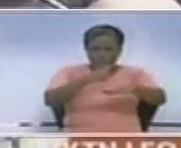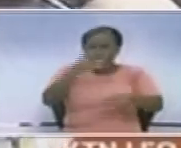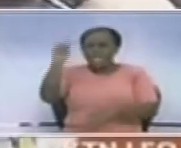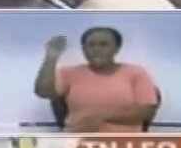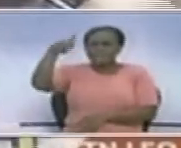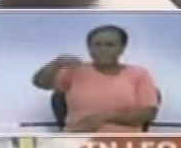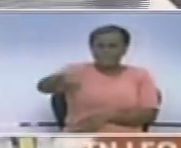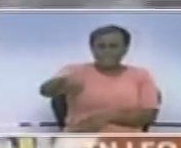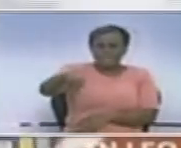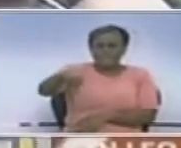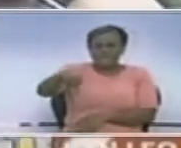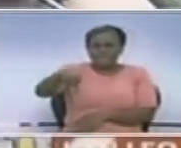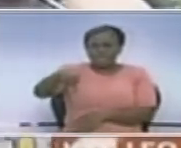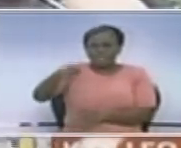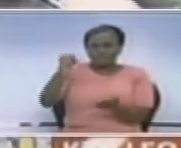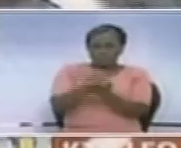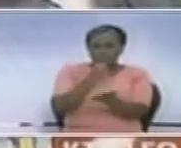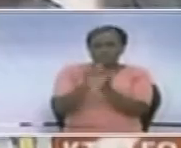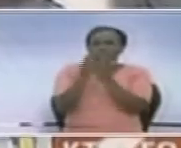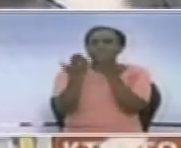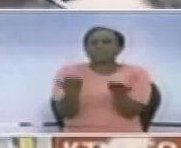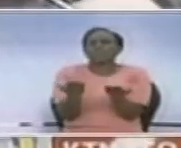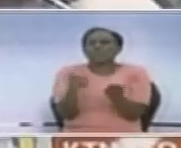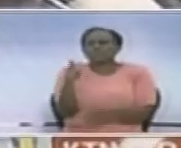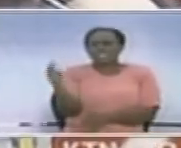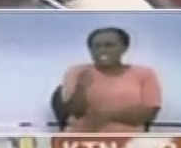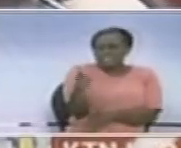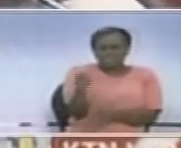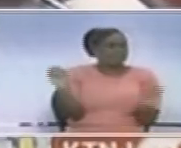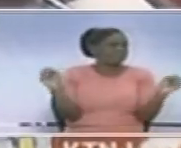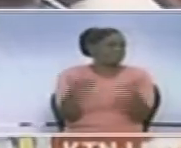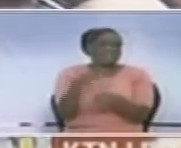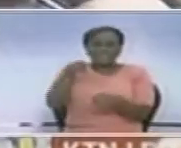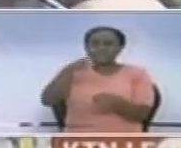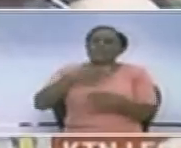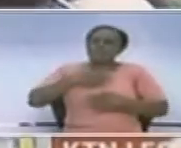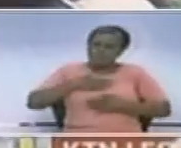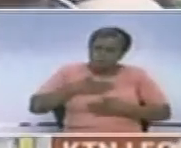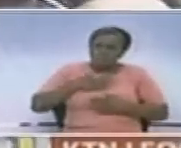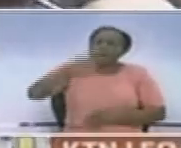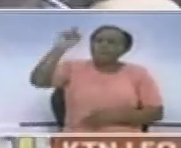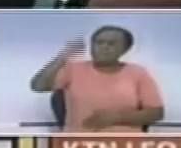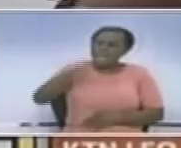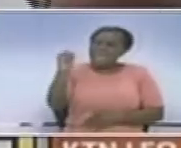wabunge kupitia kwa gazeti au kwa runinga. Hawa ni honorable members of